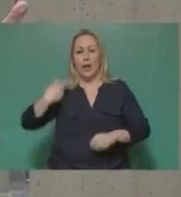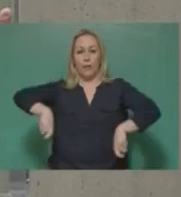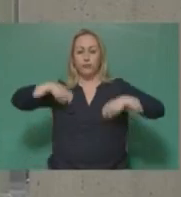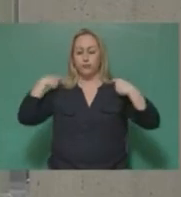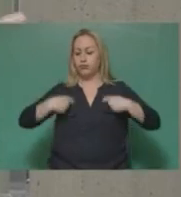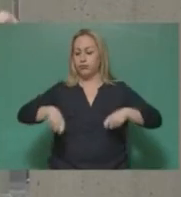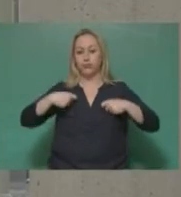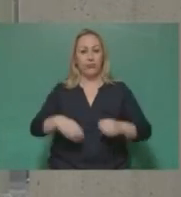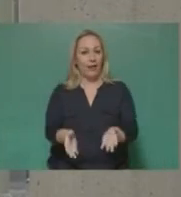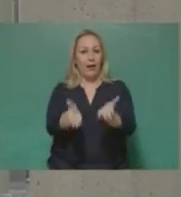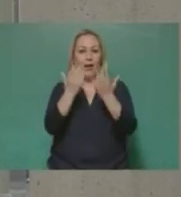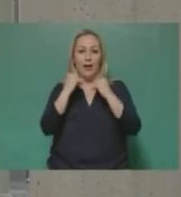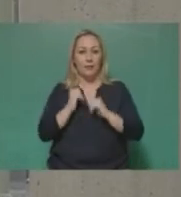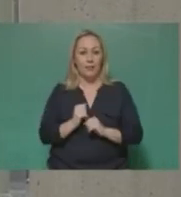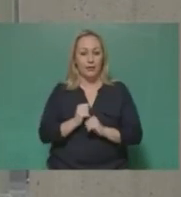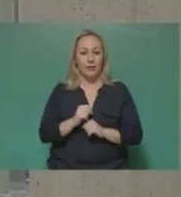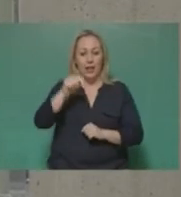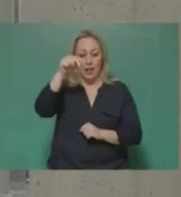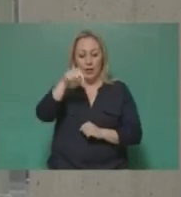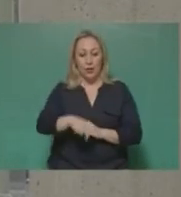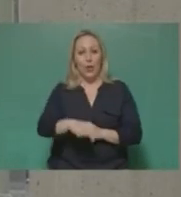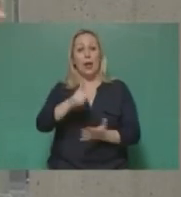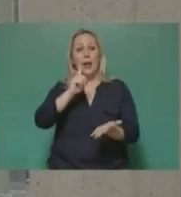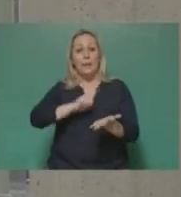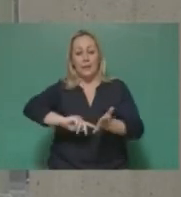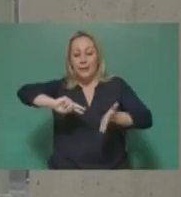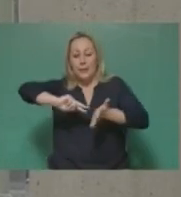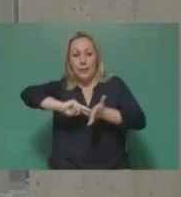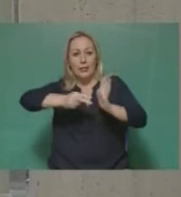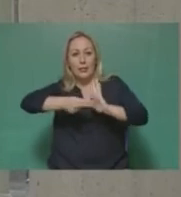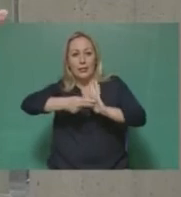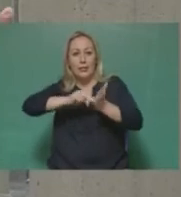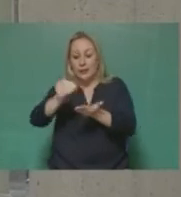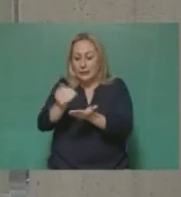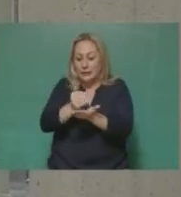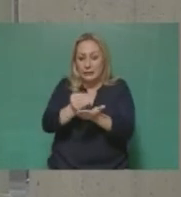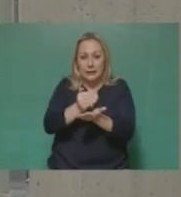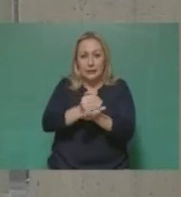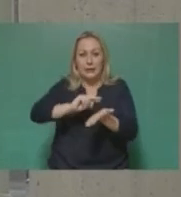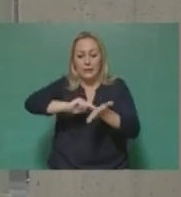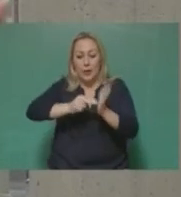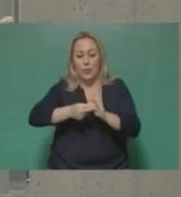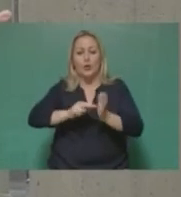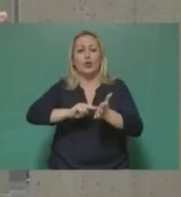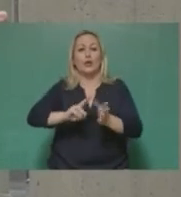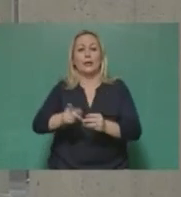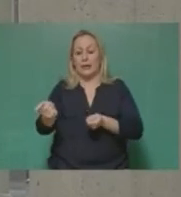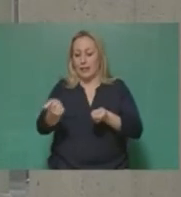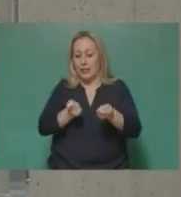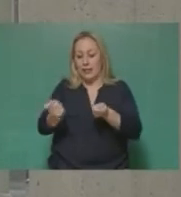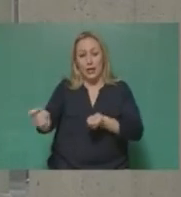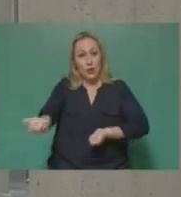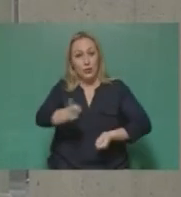τελειώσανε. Εδώ πέρα μόνο με πολύ συμμαζεμένη και νοικοκυρεμένη οικονομική διαχείριση